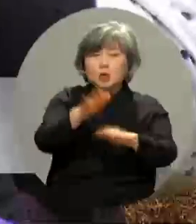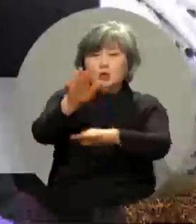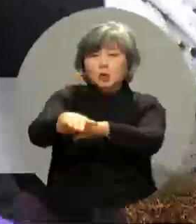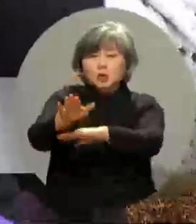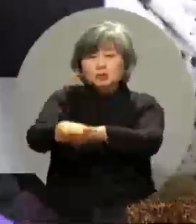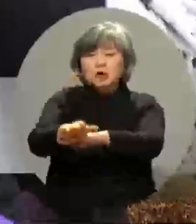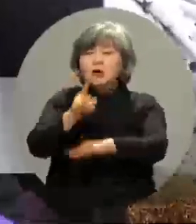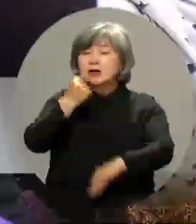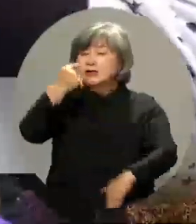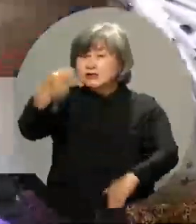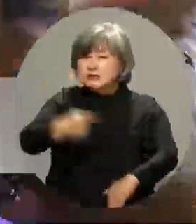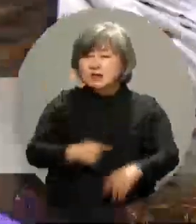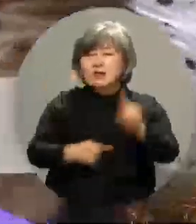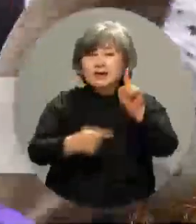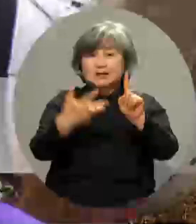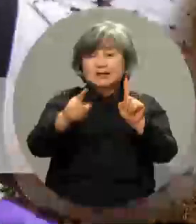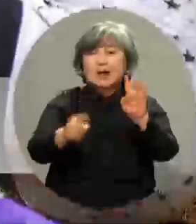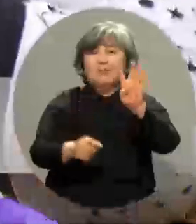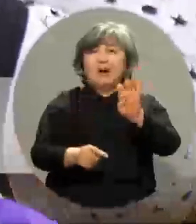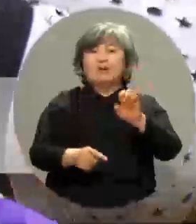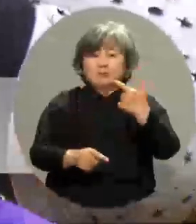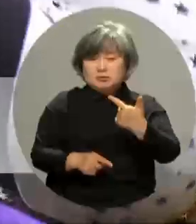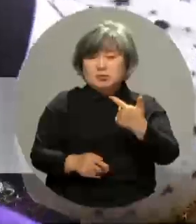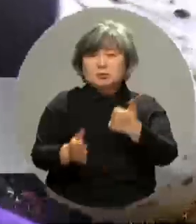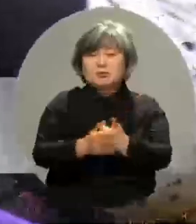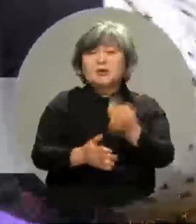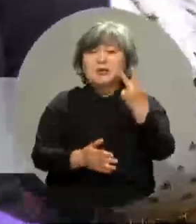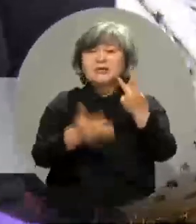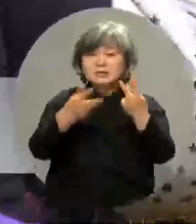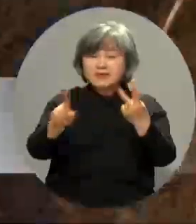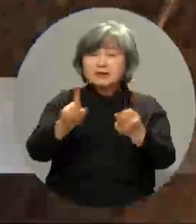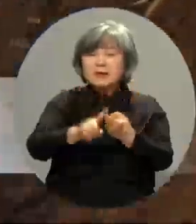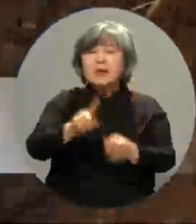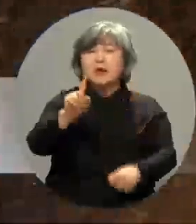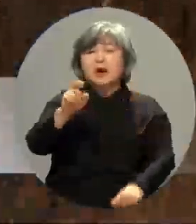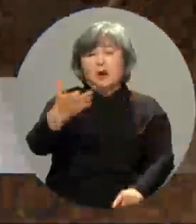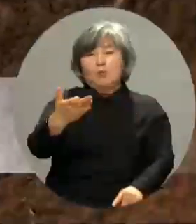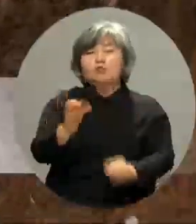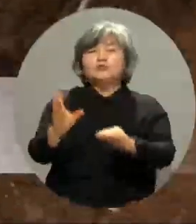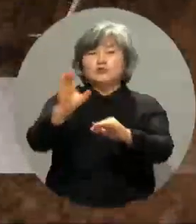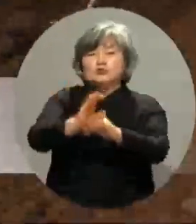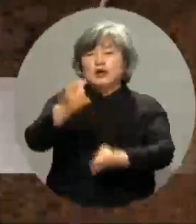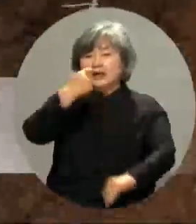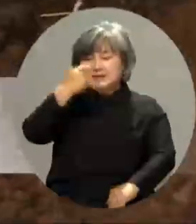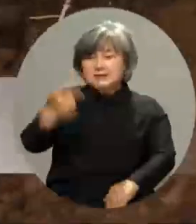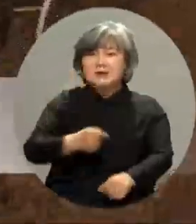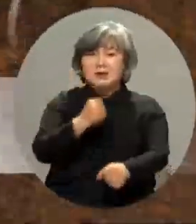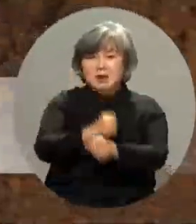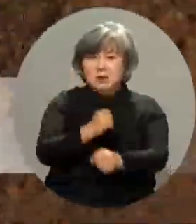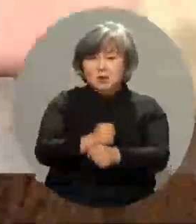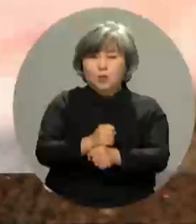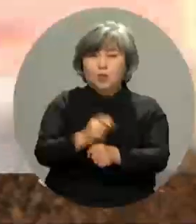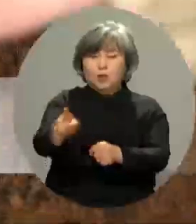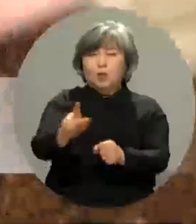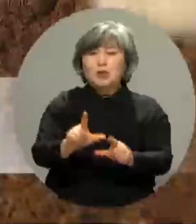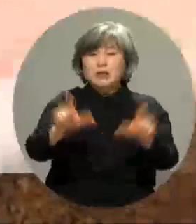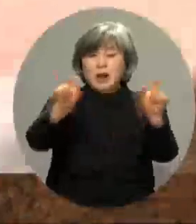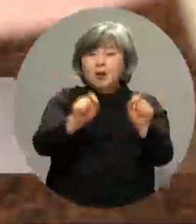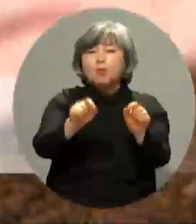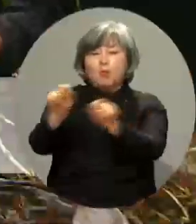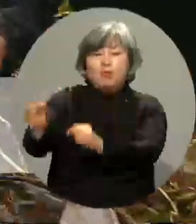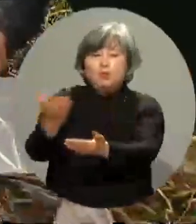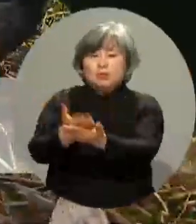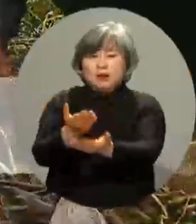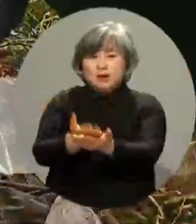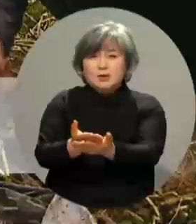농촌 유학 신청은 1차 46명에 이어 최근 2차에서 19명이 추가 신청했으며 기간 연장 학생을